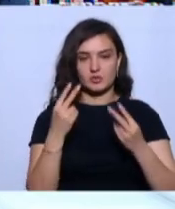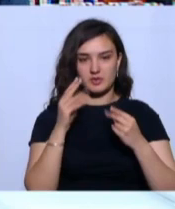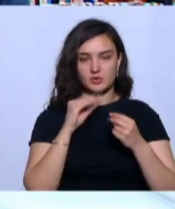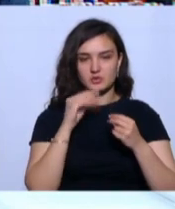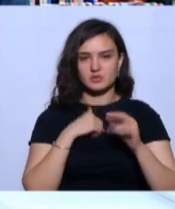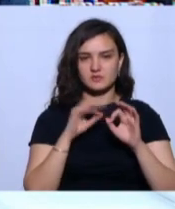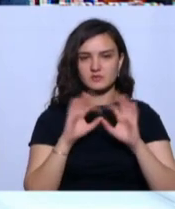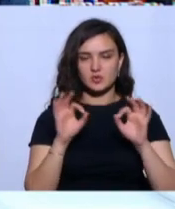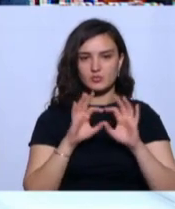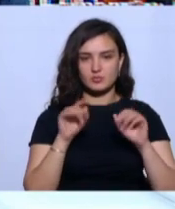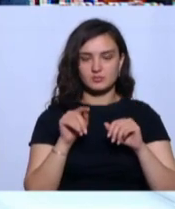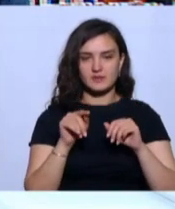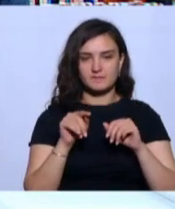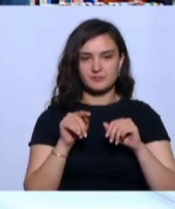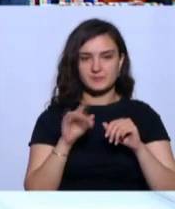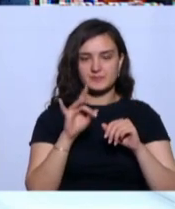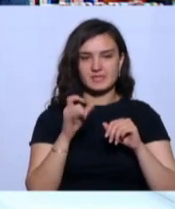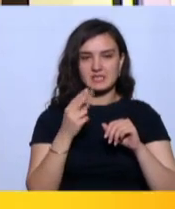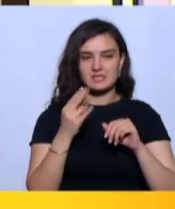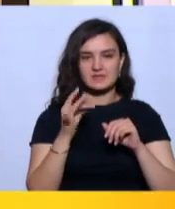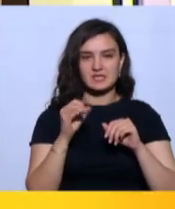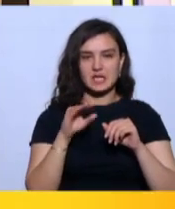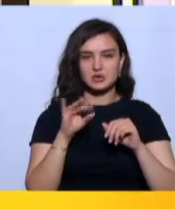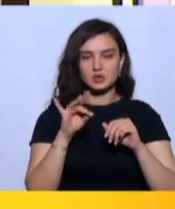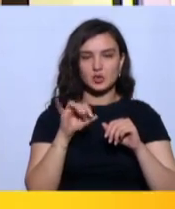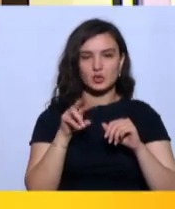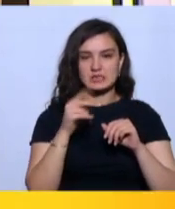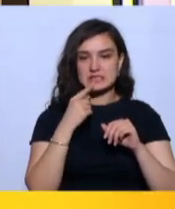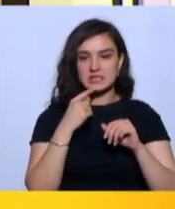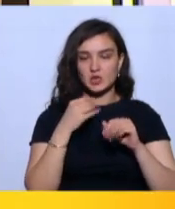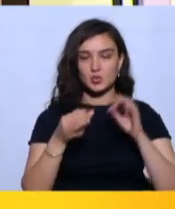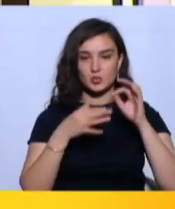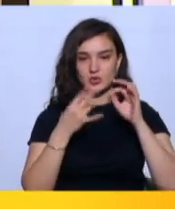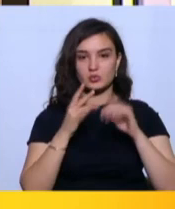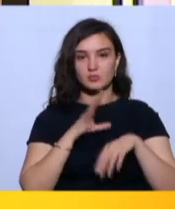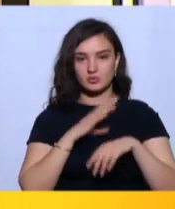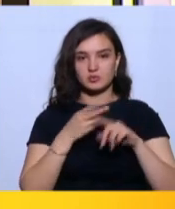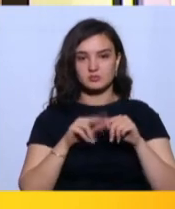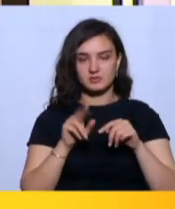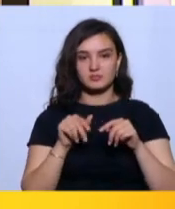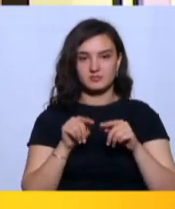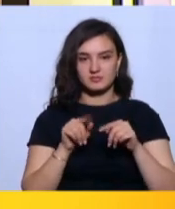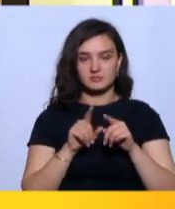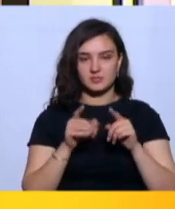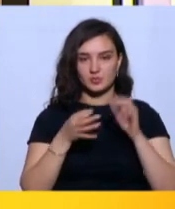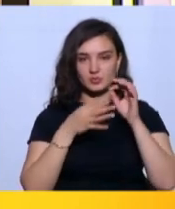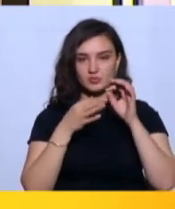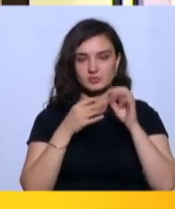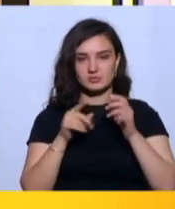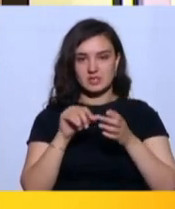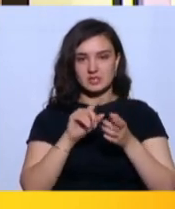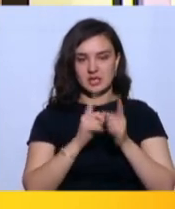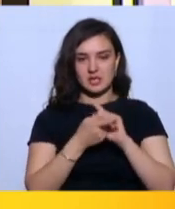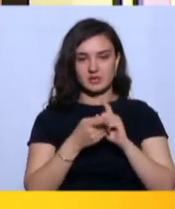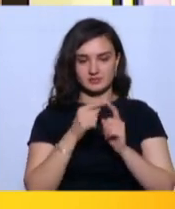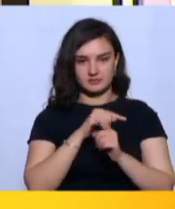როდესაც ჩვენ ლაპარაკობთ რეზვერატროლზე, რეალურად წითელი ყურძენი უნდა მქონდეს, მაგრამ პირობითად ახლა ყურძნის როლს ასრულებს